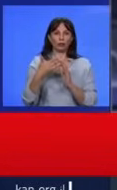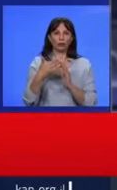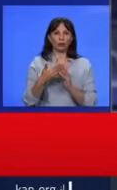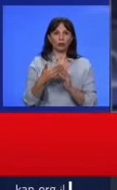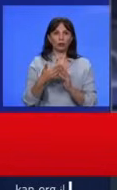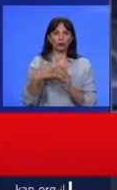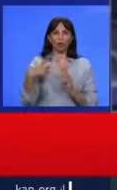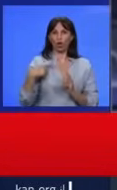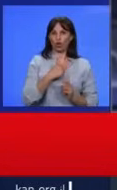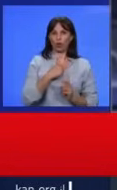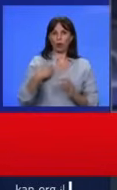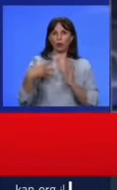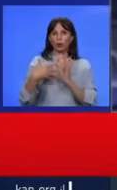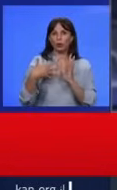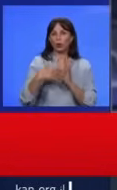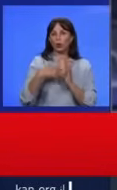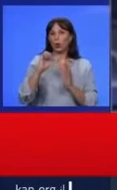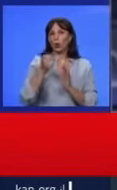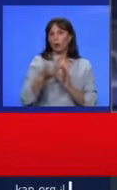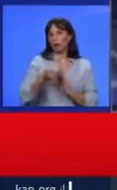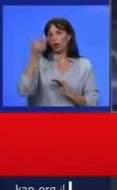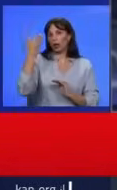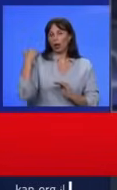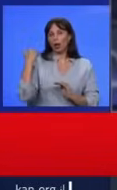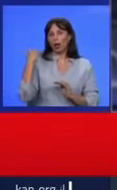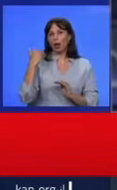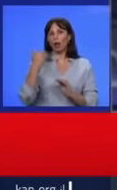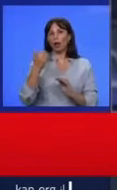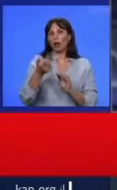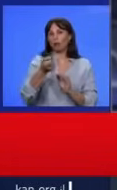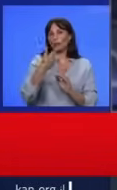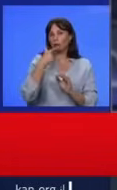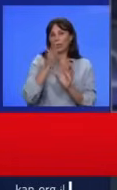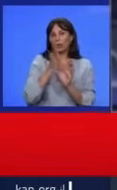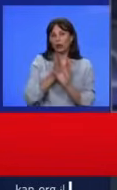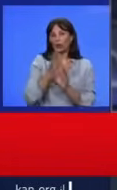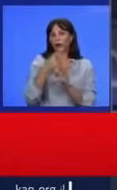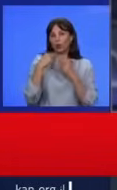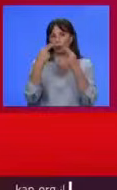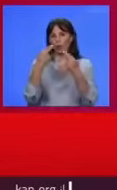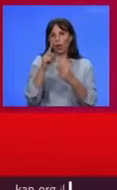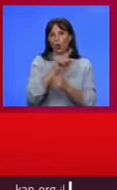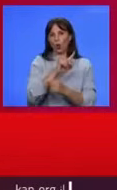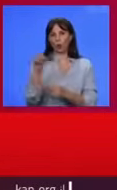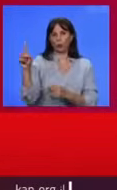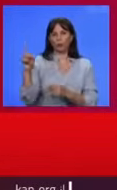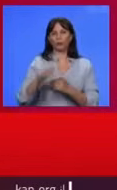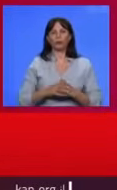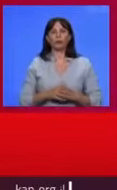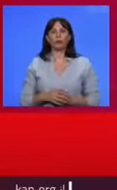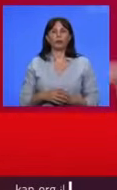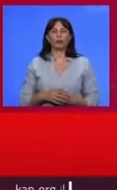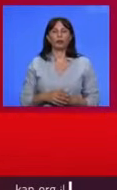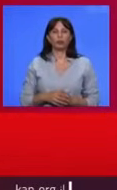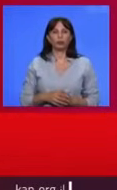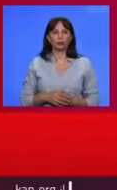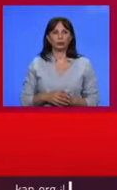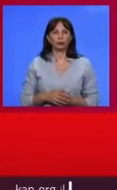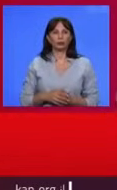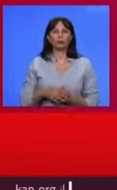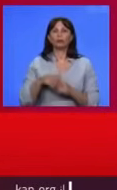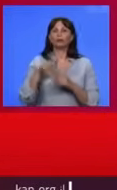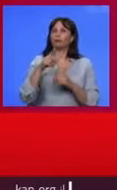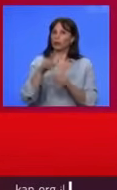השבק וכולי, בדקו אם היה לו עבר פסיכיאטרי, והתשובה הייתה חד משמעית לא. אוקיי. נקודה. אז עד רבה ועד רבה, את רק